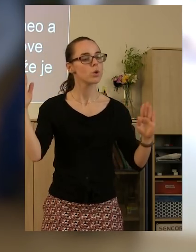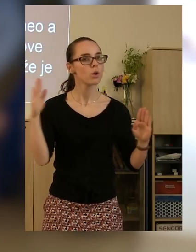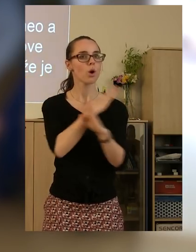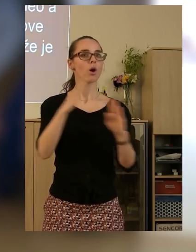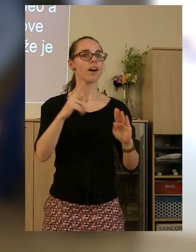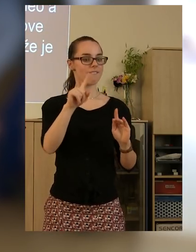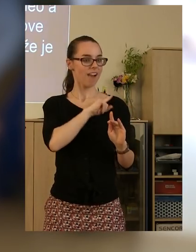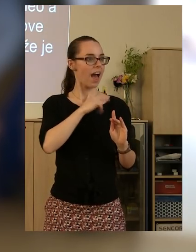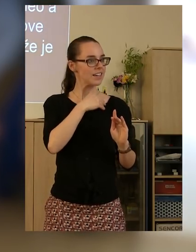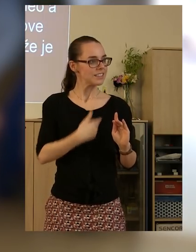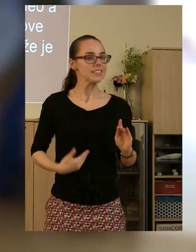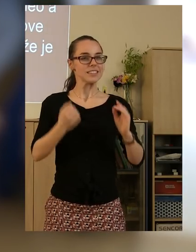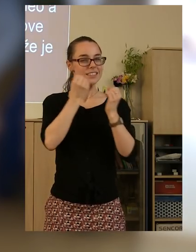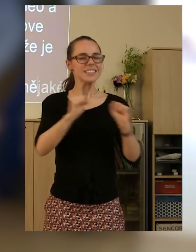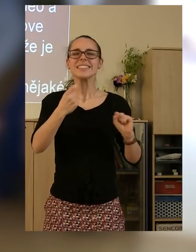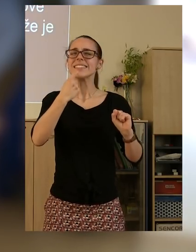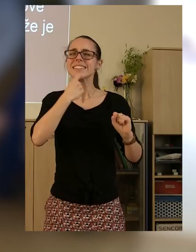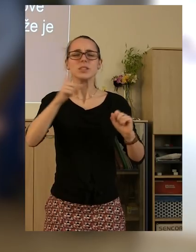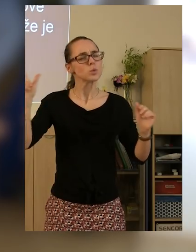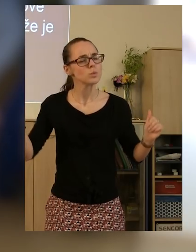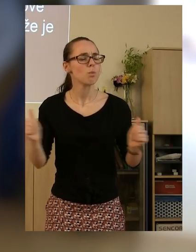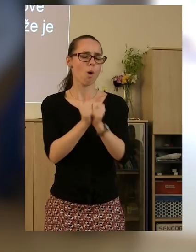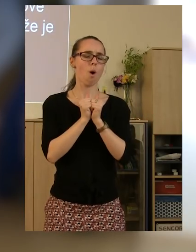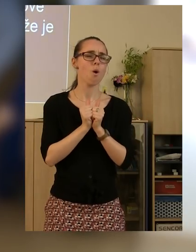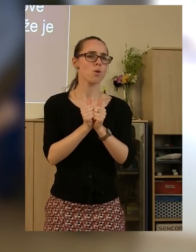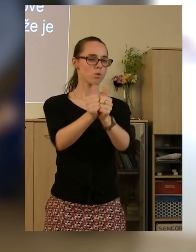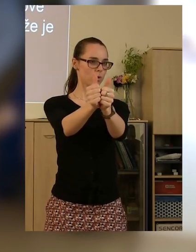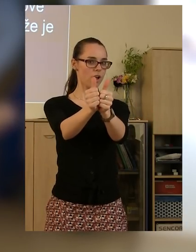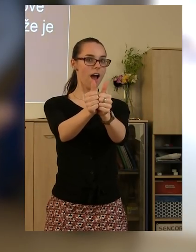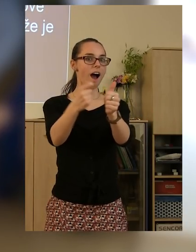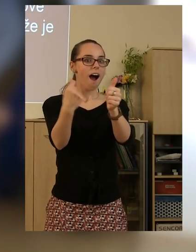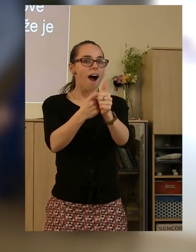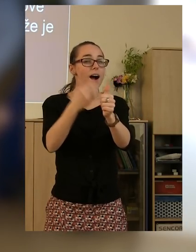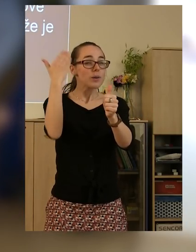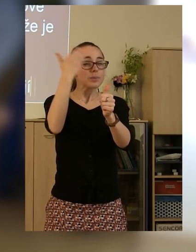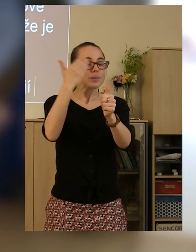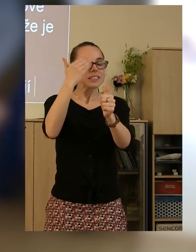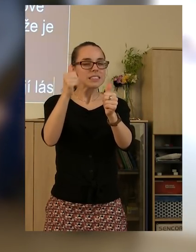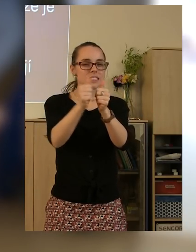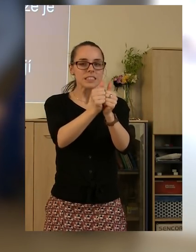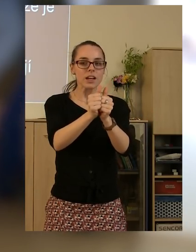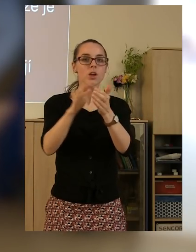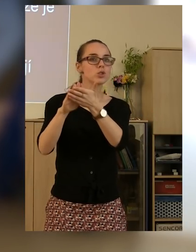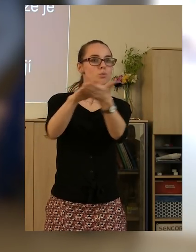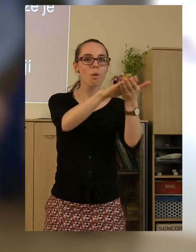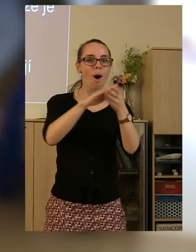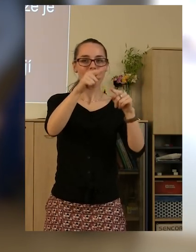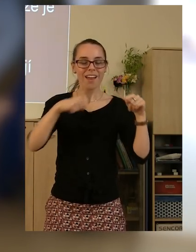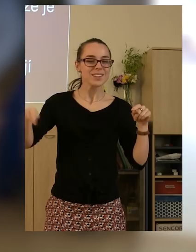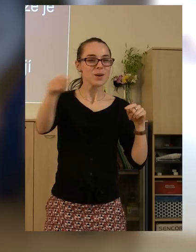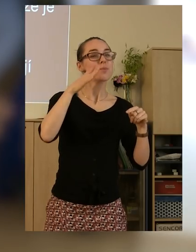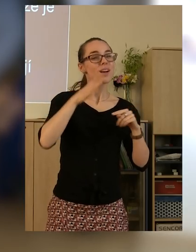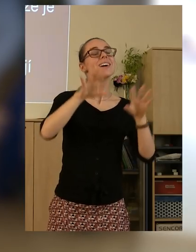prostě prožívají lásku a domnívají se, že se společný rámec přizpůsobí jejich